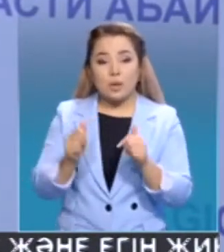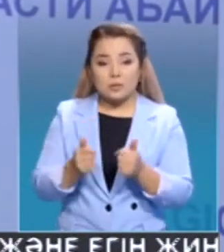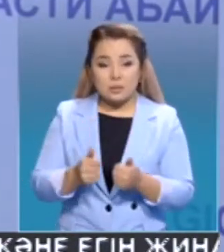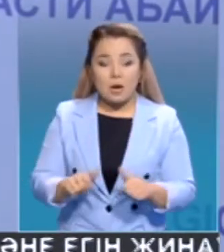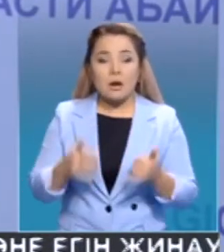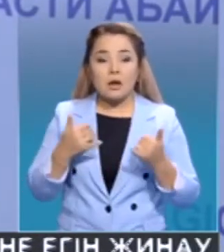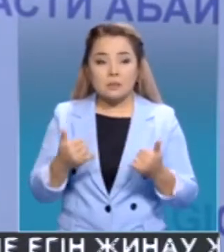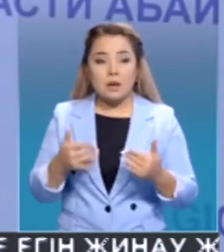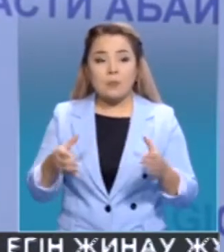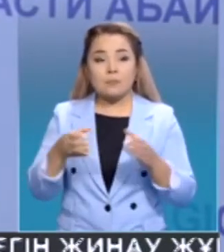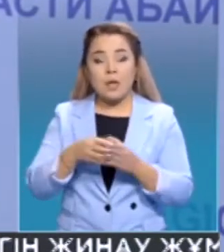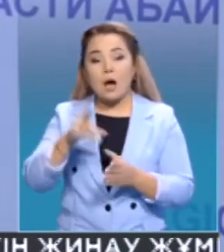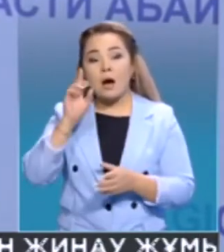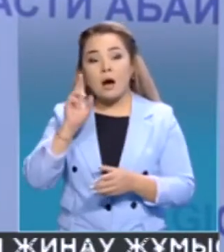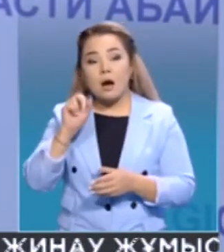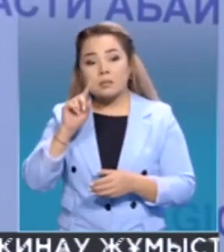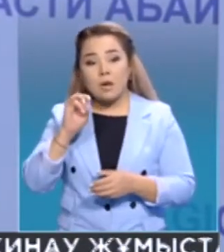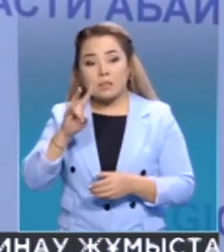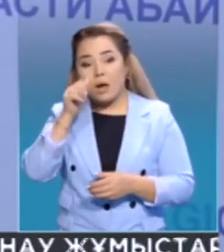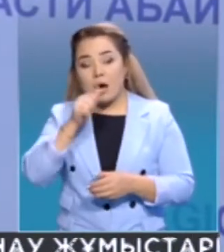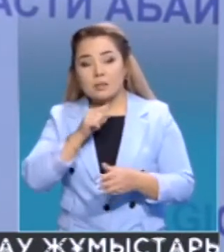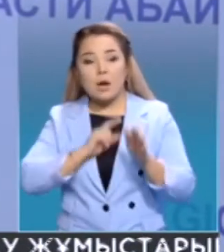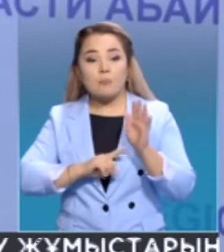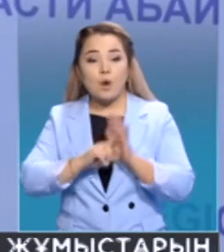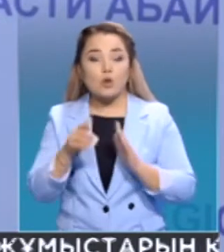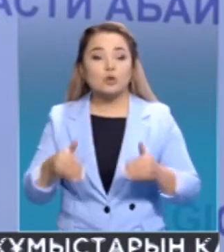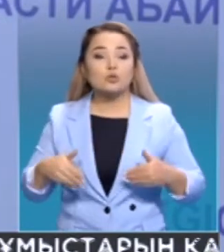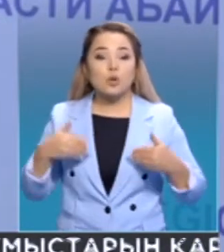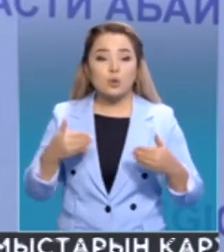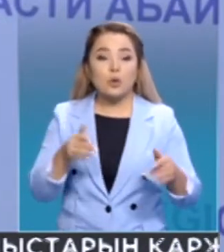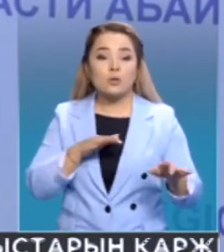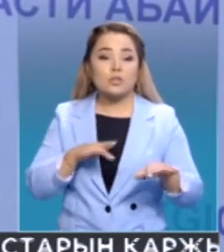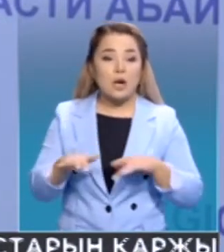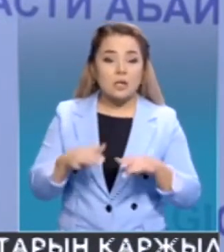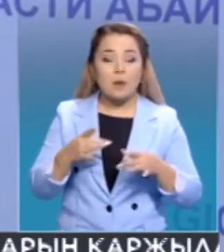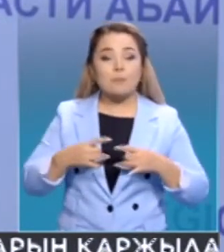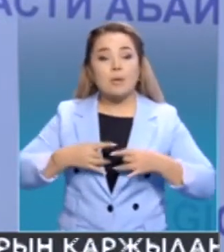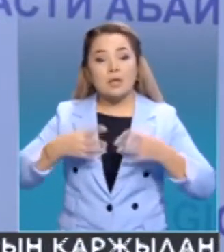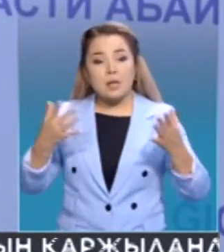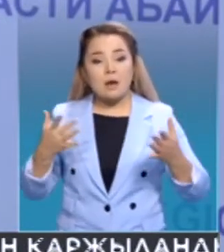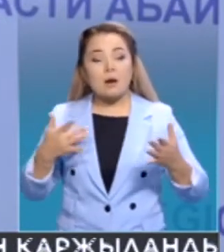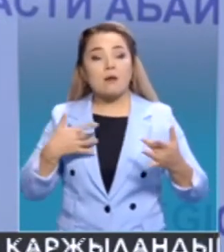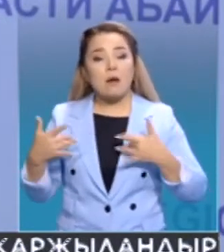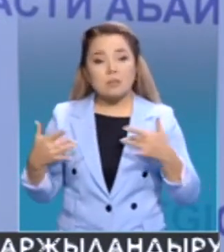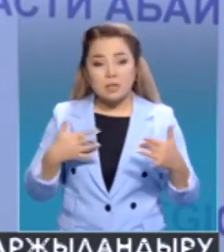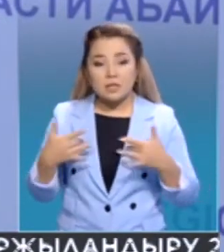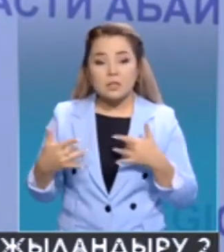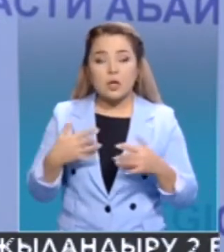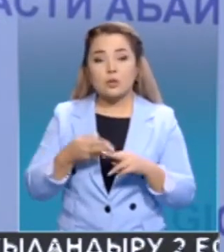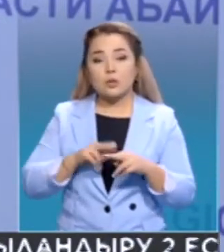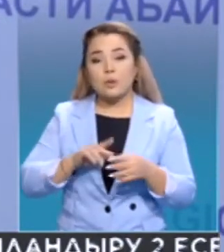осы қазан айының басында құттықтау шаралары, мерекелік концерттер